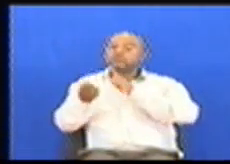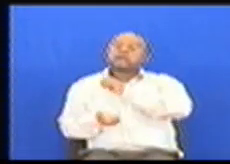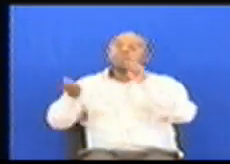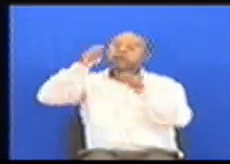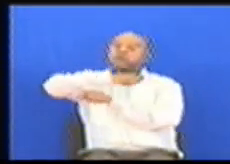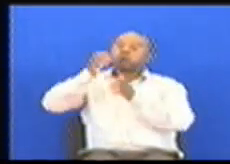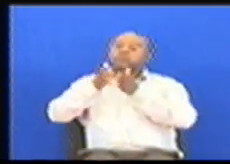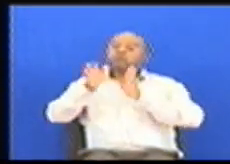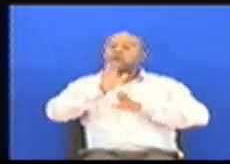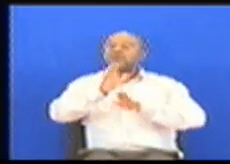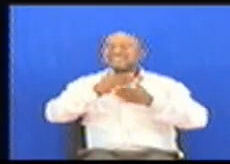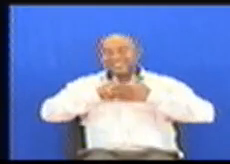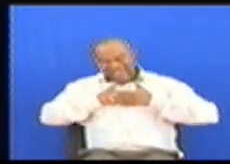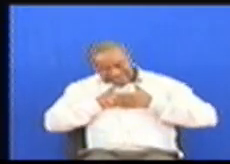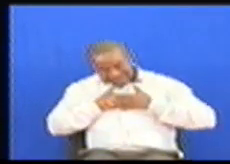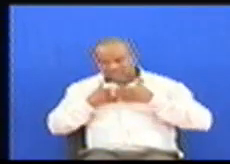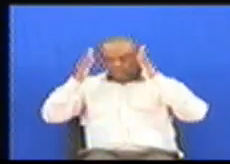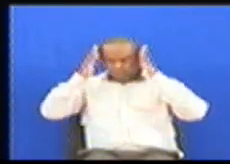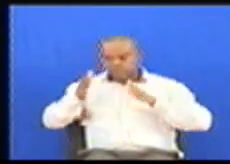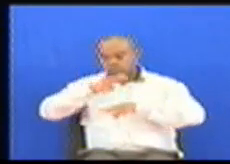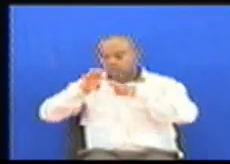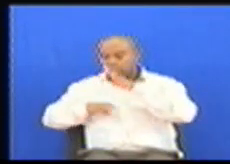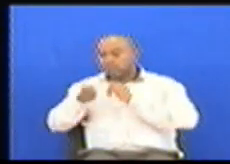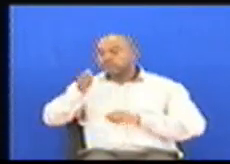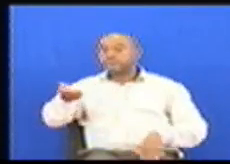Mwanza. Asante sana mheshimiwa na speaker.